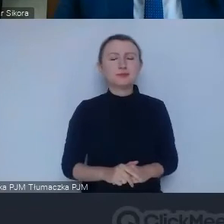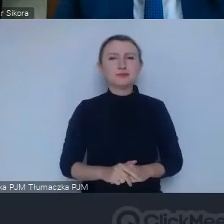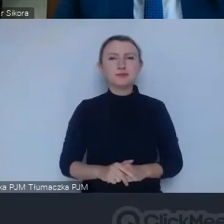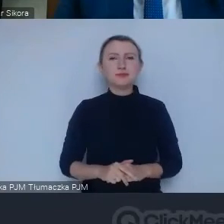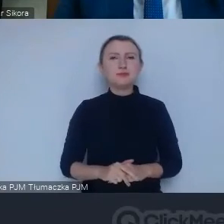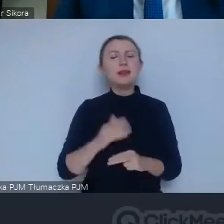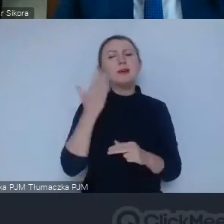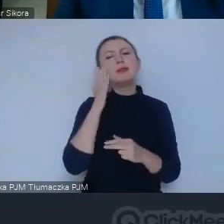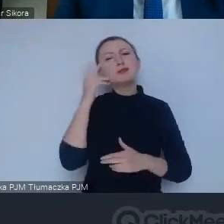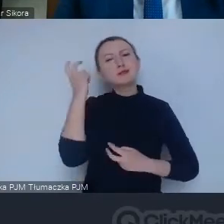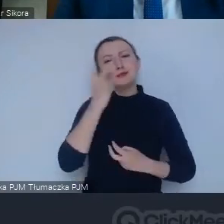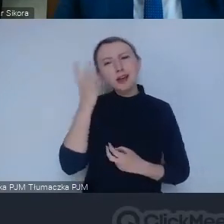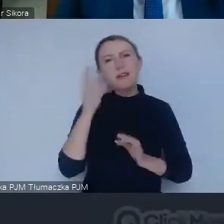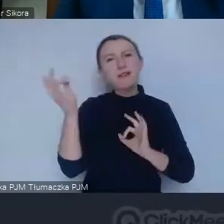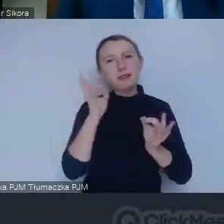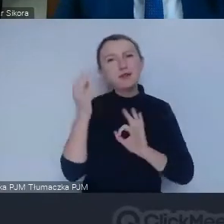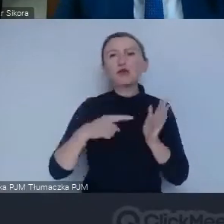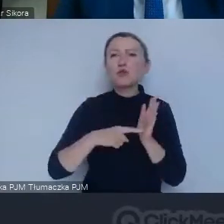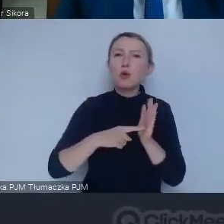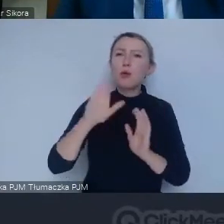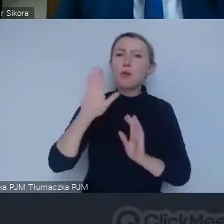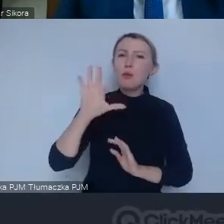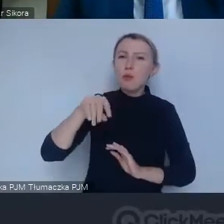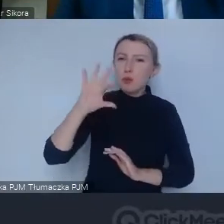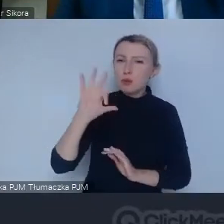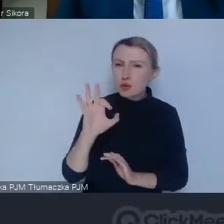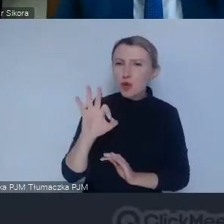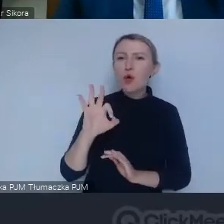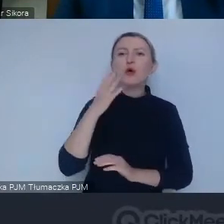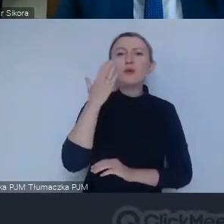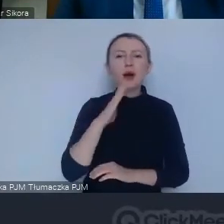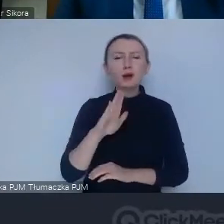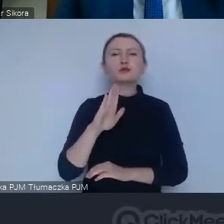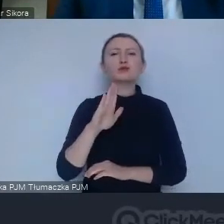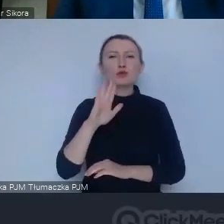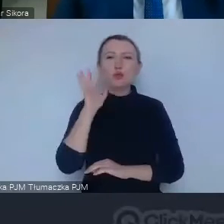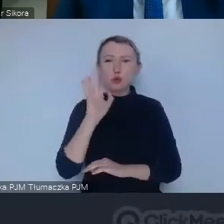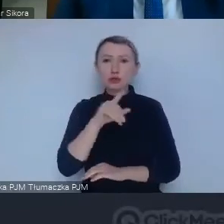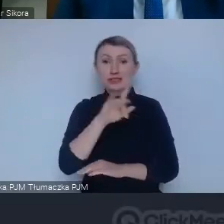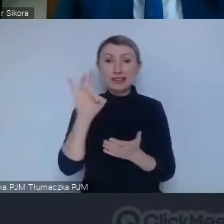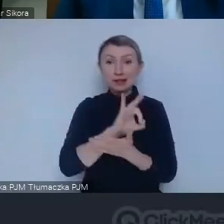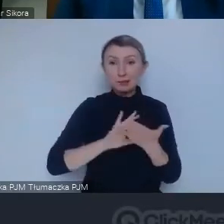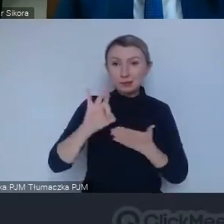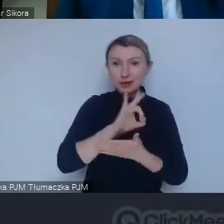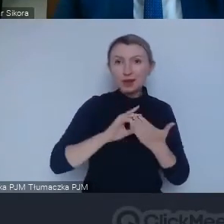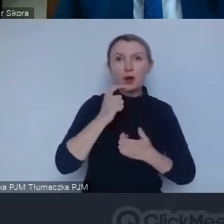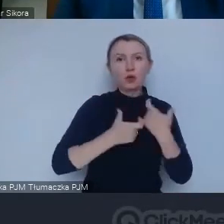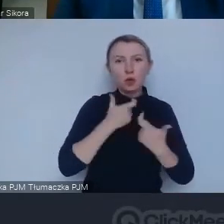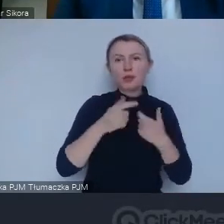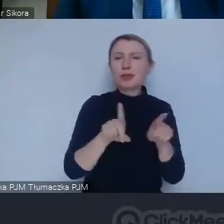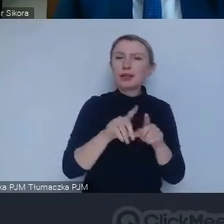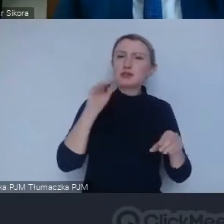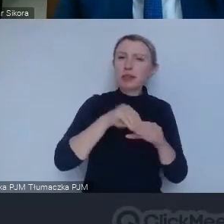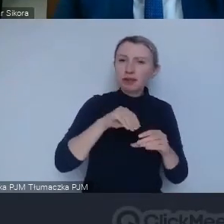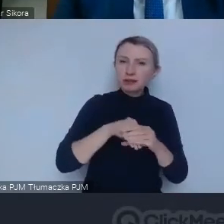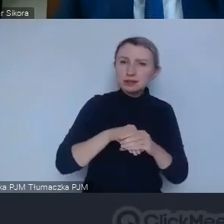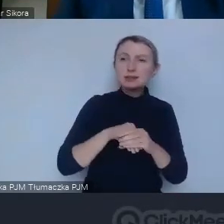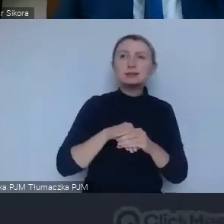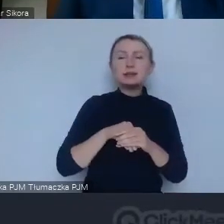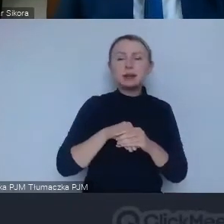To bardzo ciekawe dane dotyczące Busca i bardzo dobrze, że gmina podejmuje także inwestycje, które